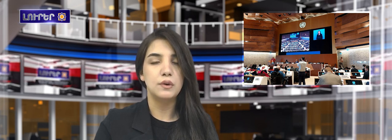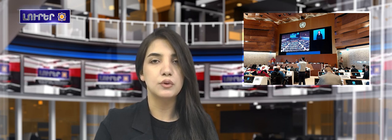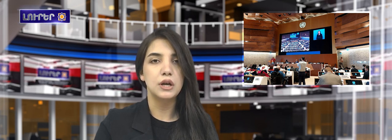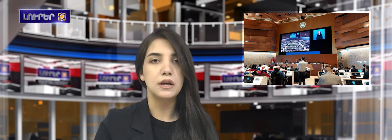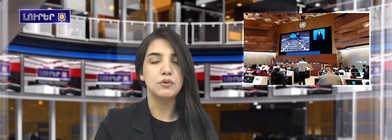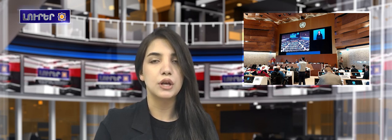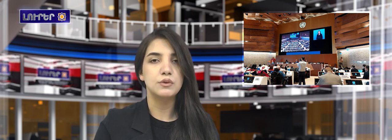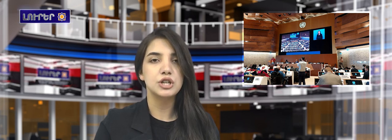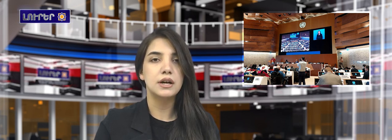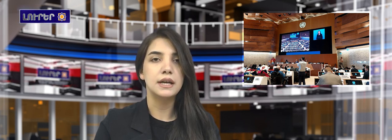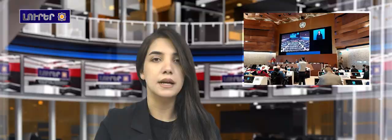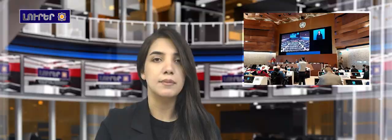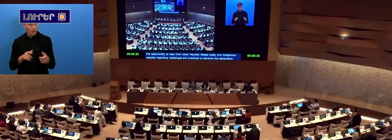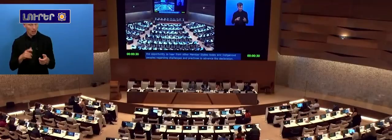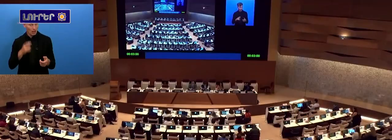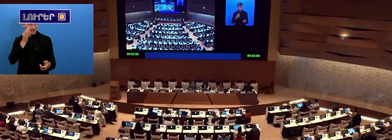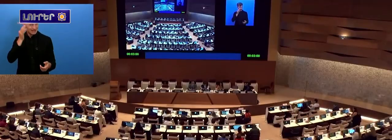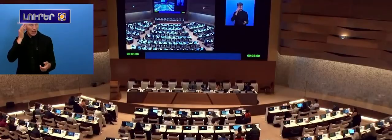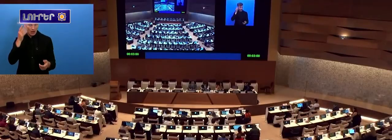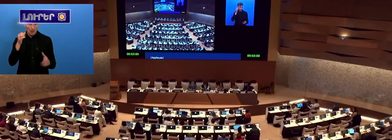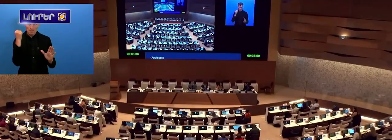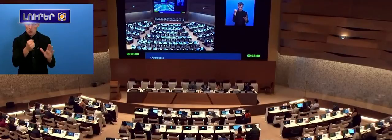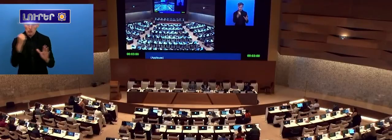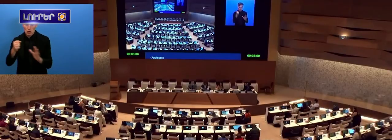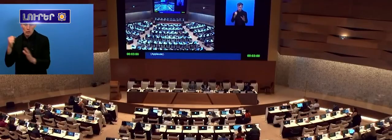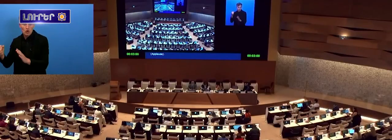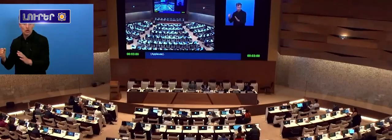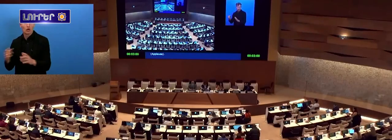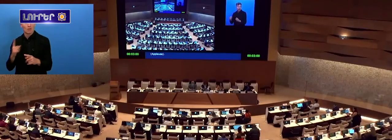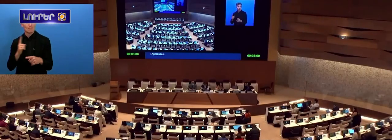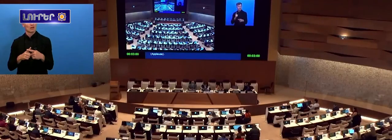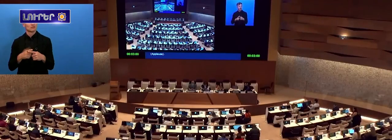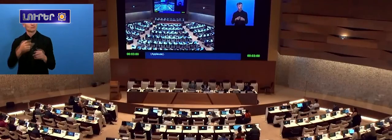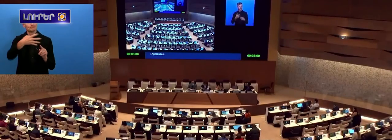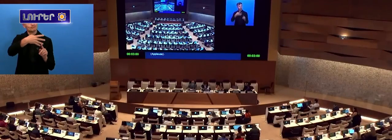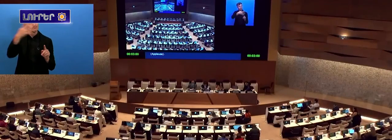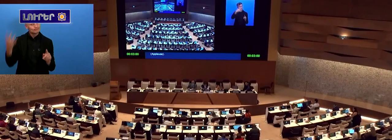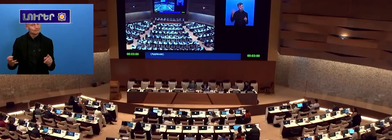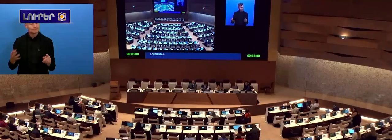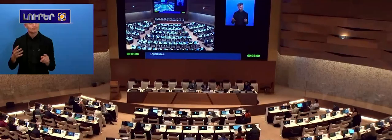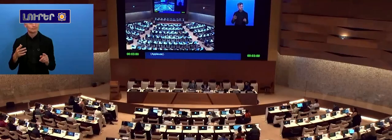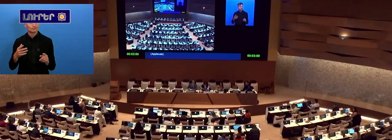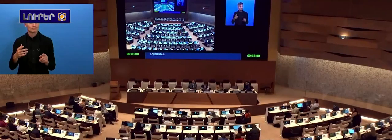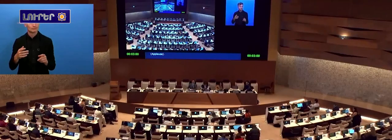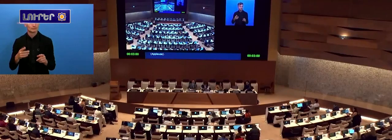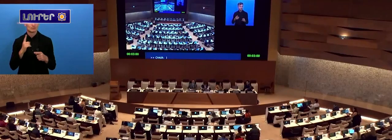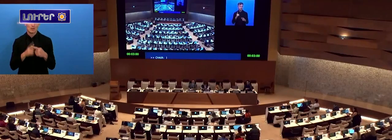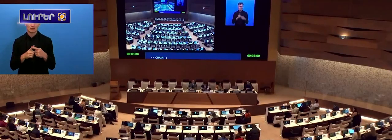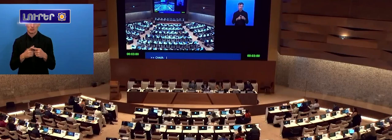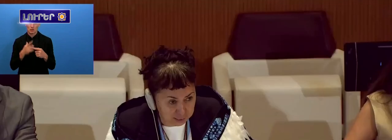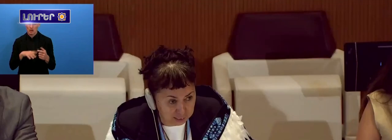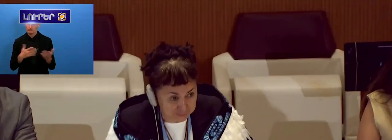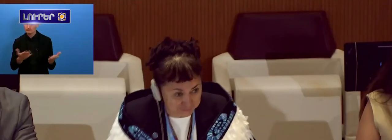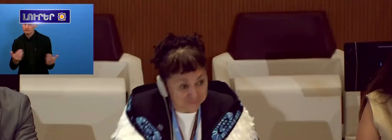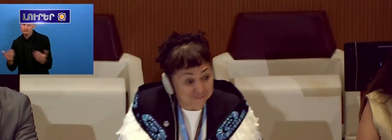բնիկ ժողովուրդների իրավունքներու հռչակագիրը։ Հասանելի խոսքը սկսած է Արևմտյան Հայաստանի Հանրապետության ազգային խորհրդի նախագահ Արմեն